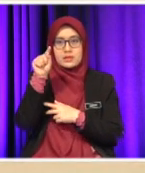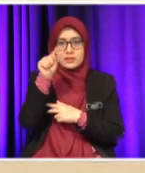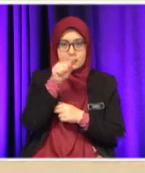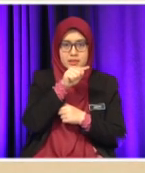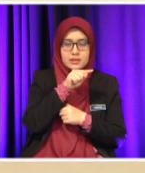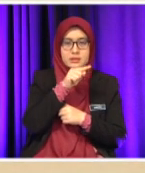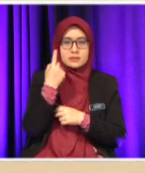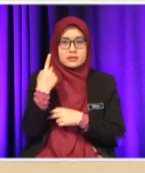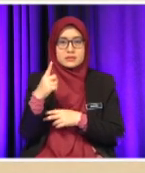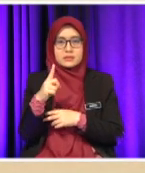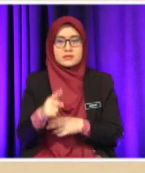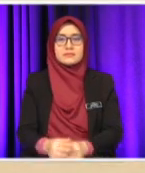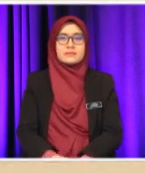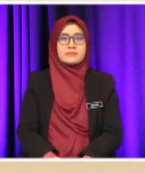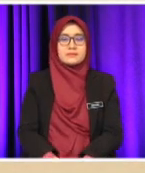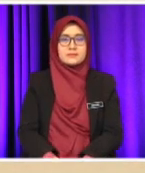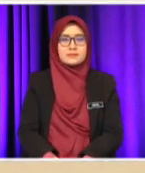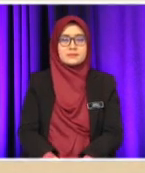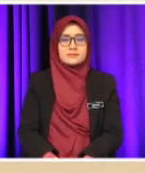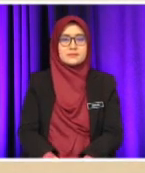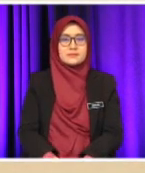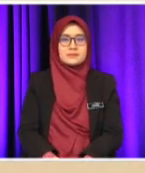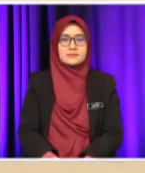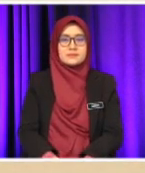mengeluarkan gelembung udara ini